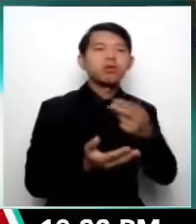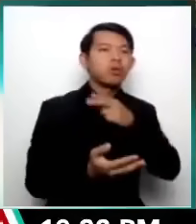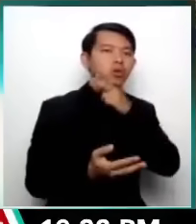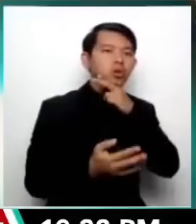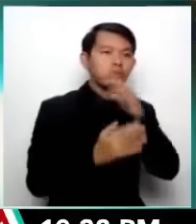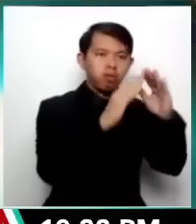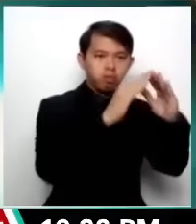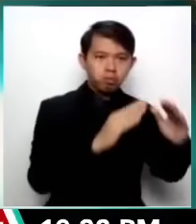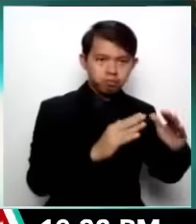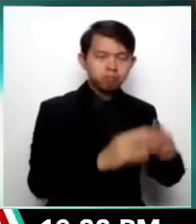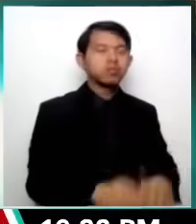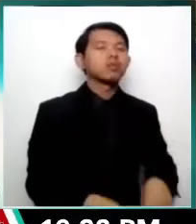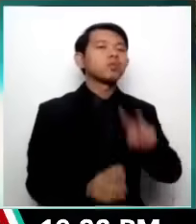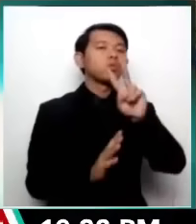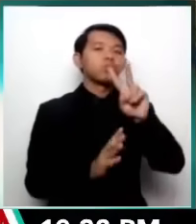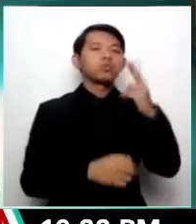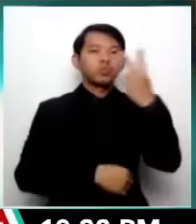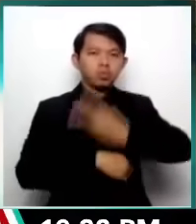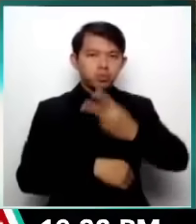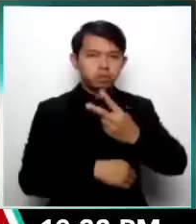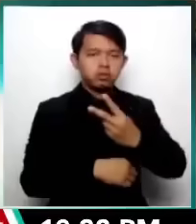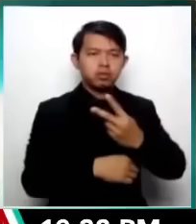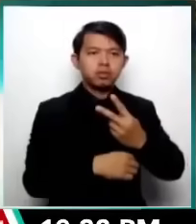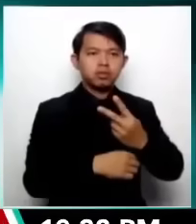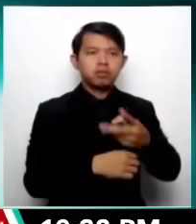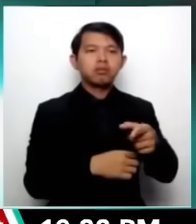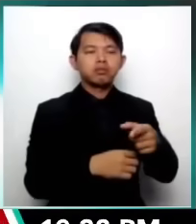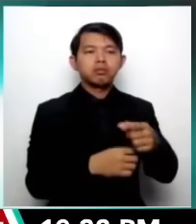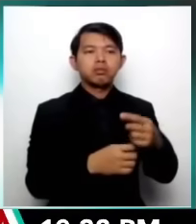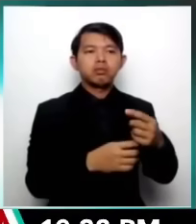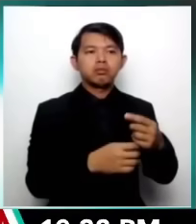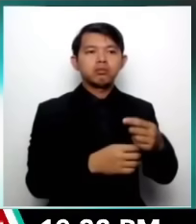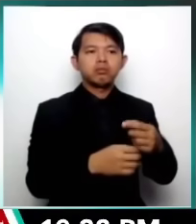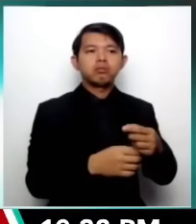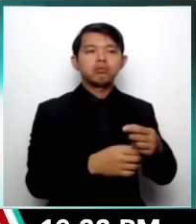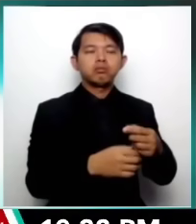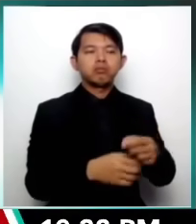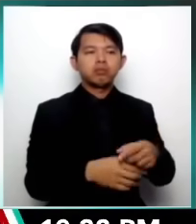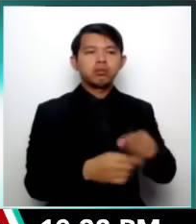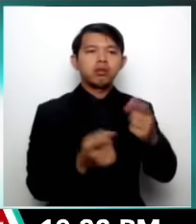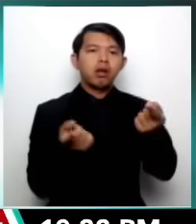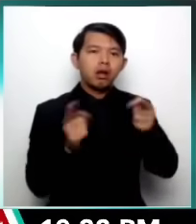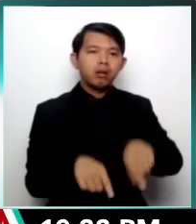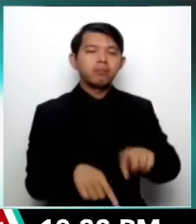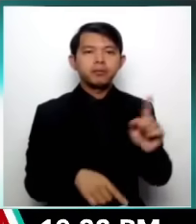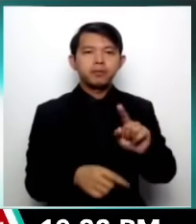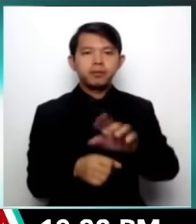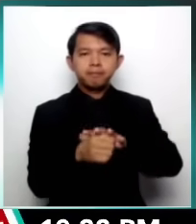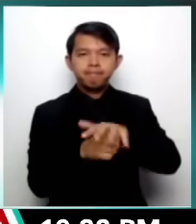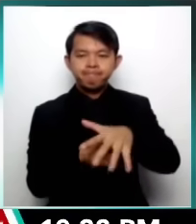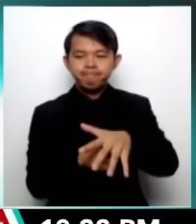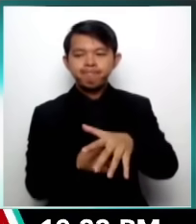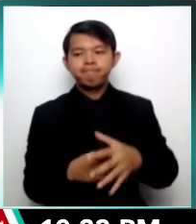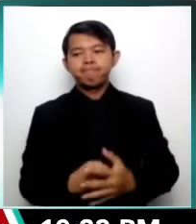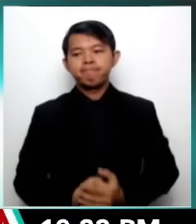po, yun po, may na nangyari yung panghahalay. Kasi po, nakatakas po sila nung nanay.